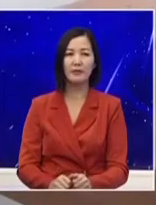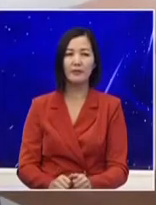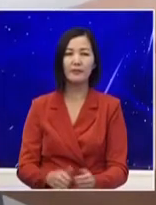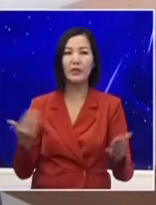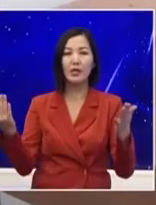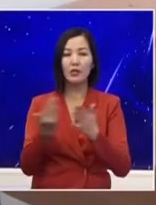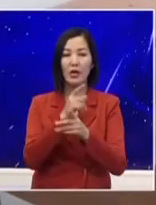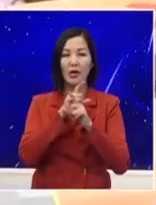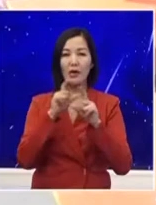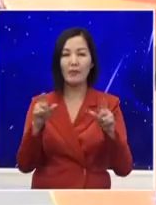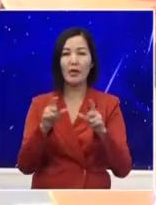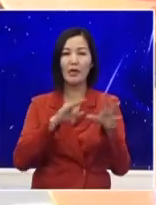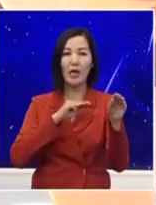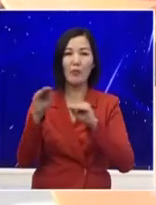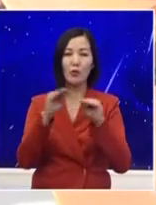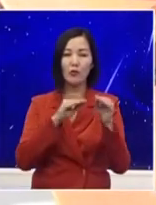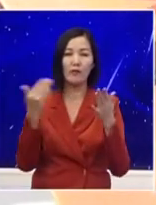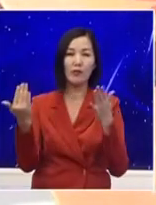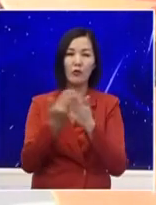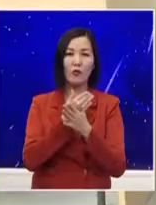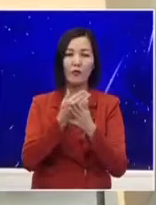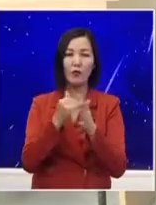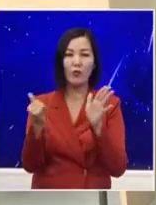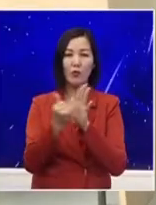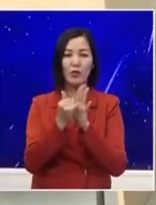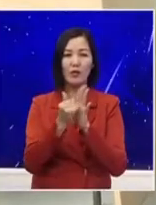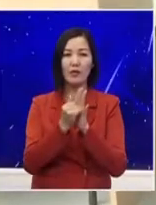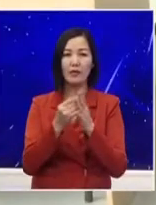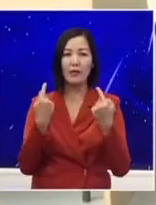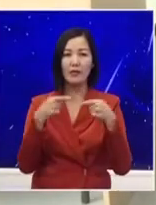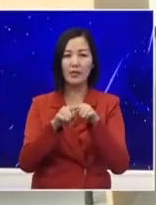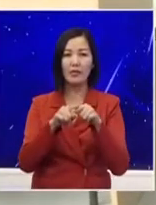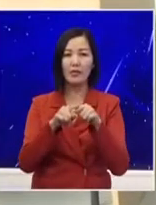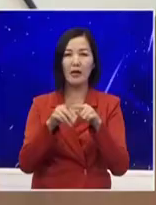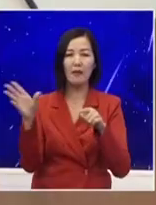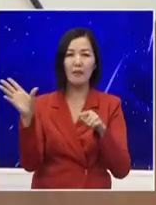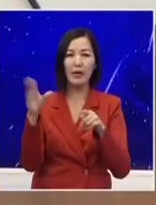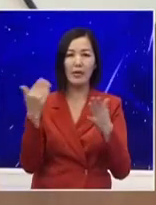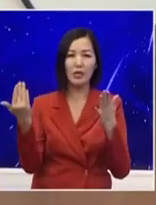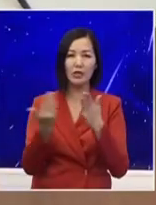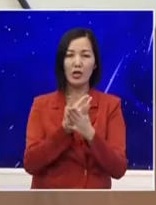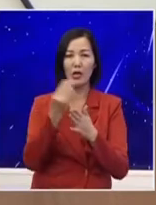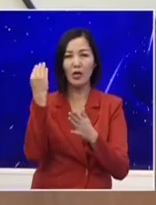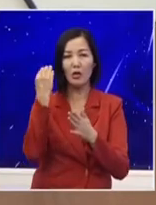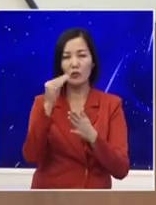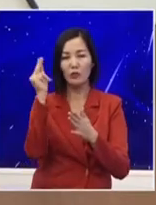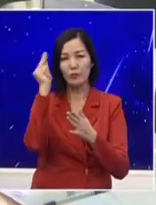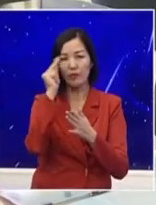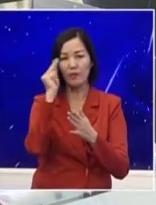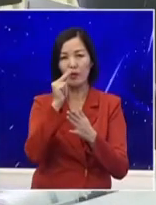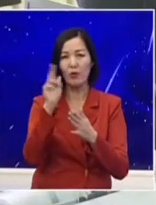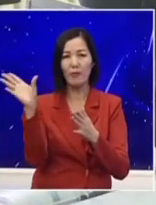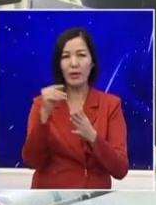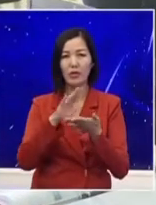Жаңа ғимарат заманауи құрал жабдықтармен қамтылған, материалдық техникалық базасы толтырылған, оқушыларға сапалы білім алуға бар жағдай